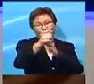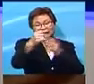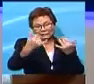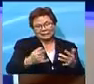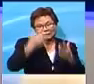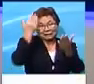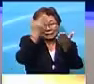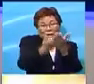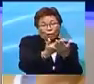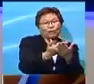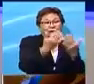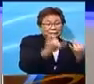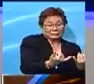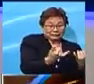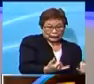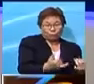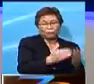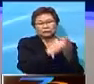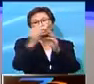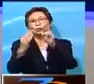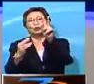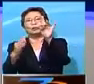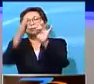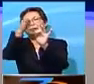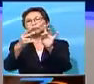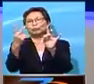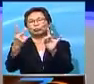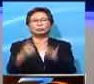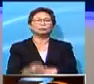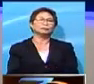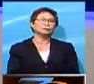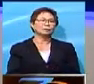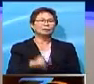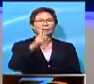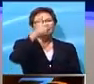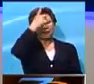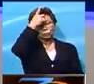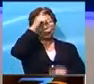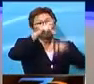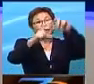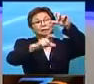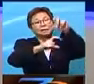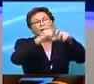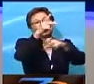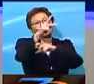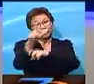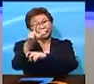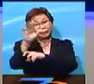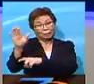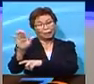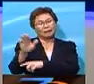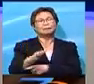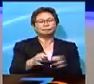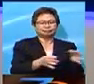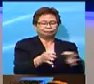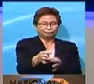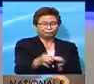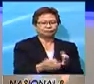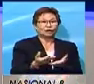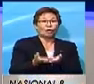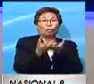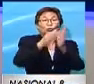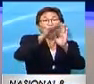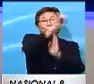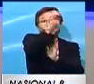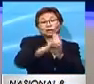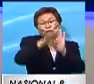ini sehingga 28 Februari tahun depan. Datuk Bandar Kuala Lumpur Datuk Seri Muhammad Amin Nordin Abdul Aziz menjelaskan tawaran